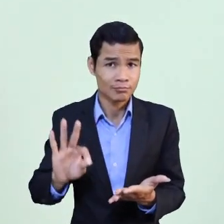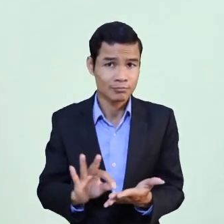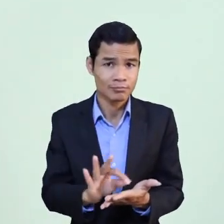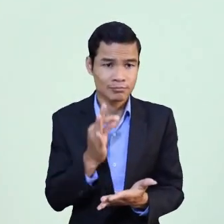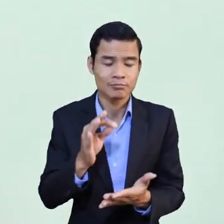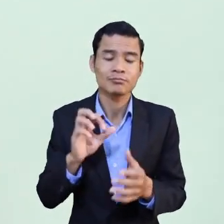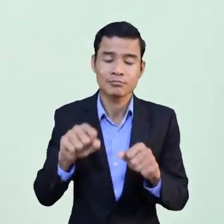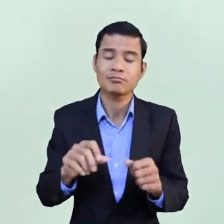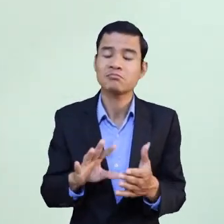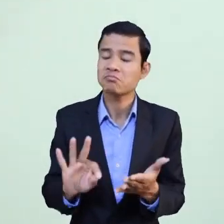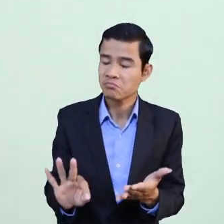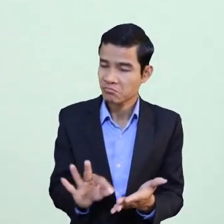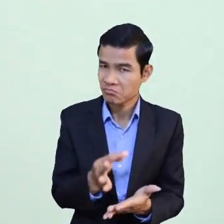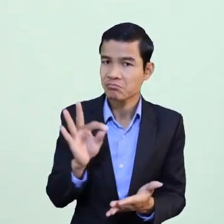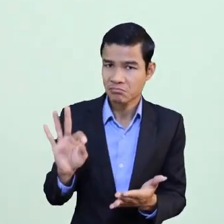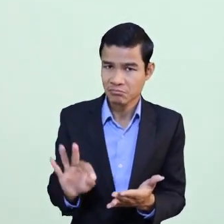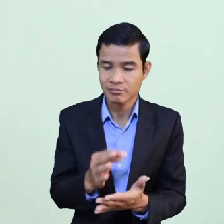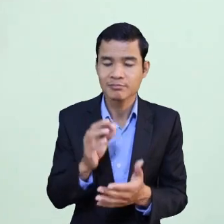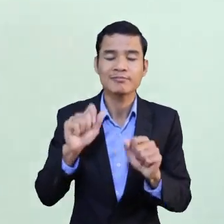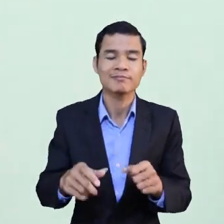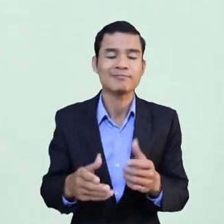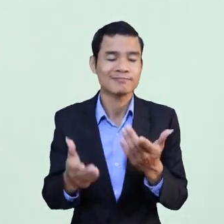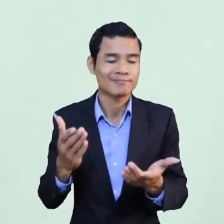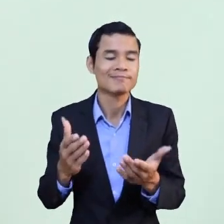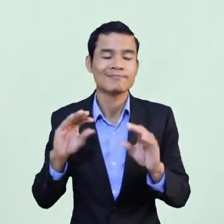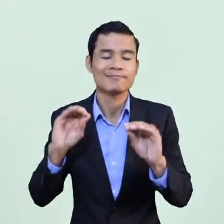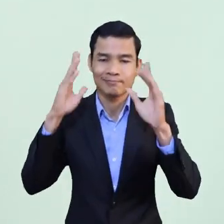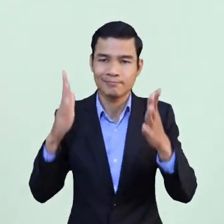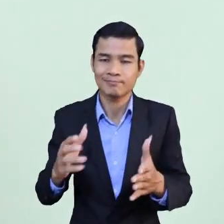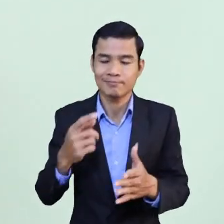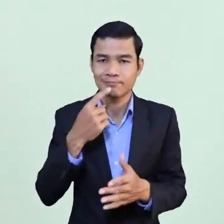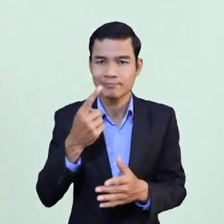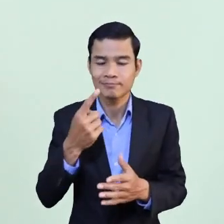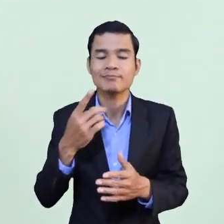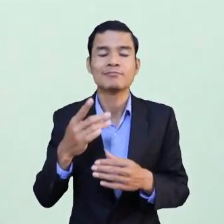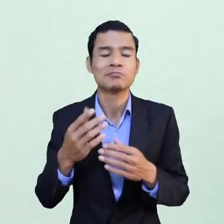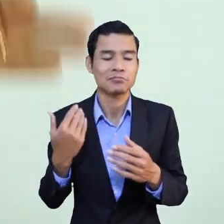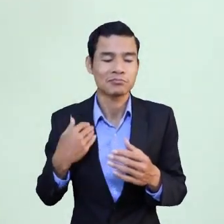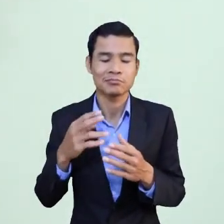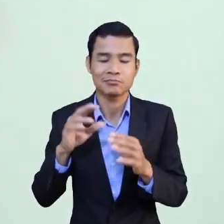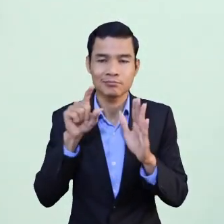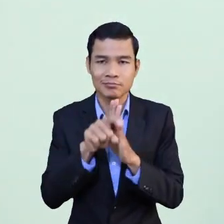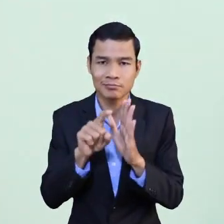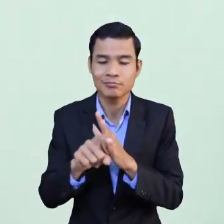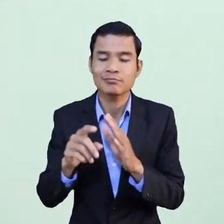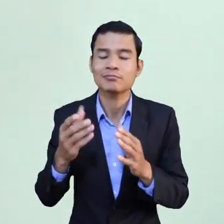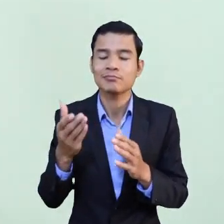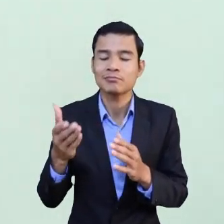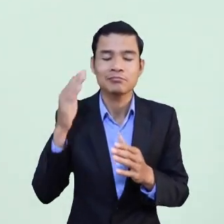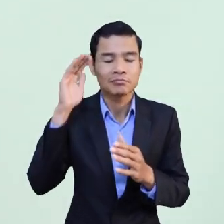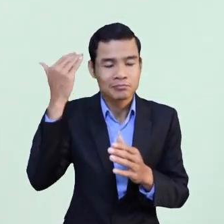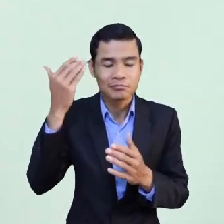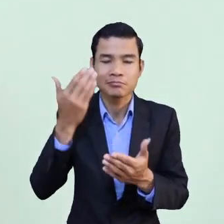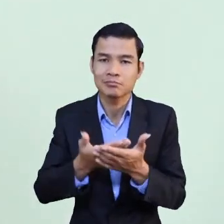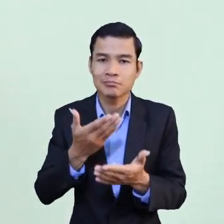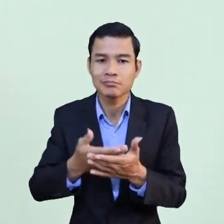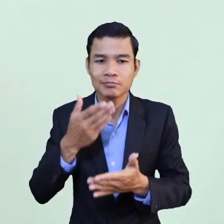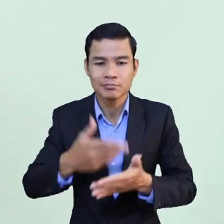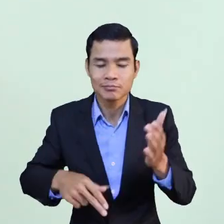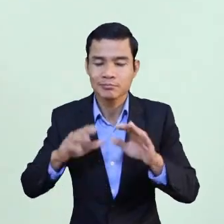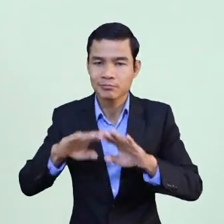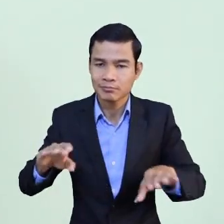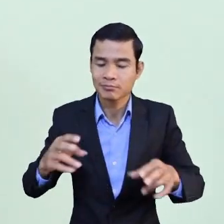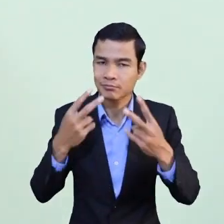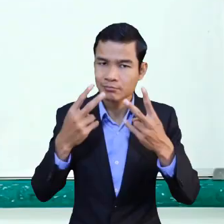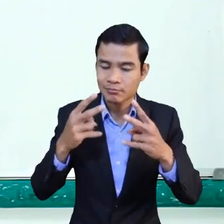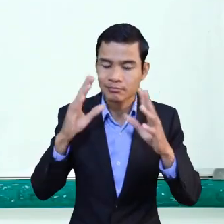ចាប្រហែលជាគាត់ដេអញ្ចឹងកូនចាំមើលអ្នកគ្រូនឹងប្រាប់ចំណងជើងណាចាតើគាត់នេះឈ្មោះឈ្មោះអ្វីកូនចាំស្ដាប់ណា